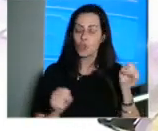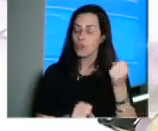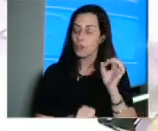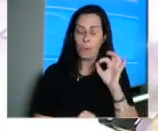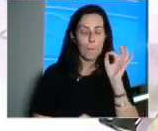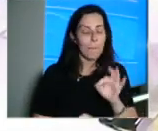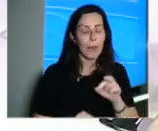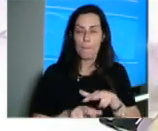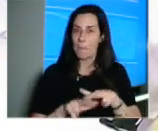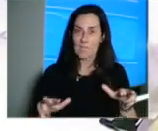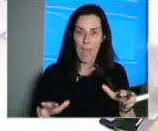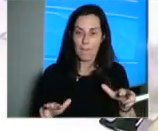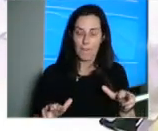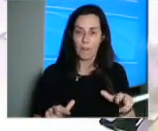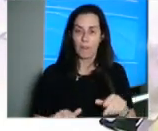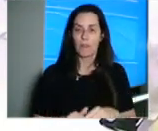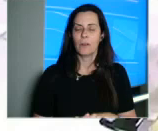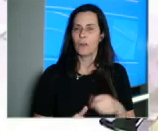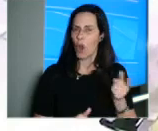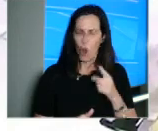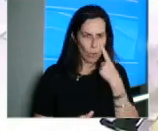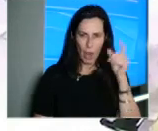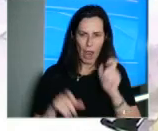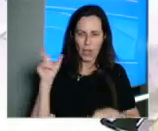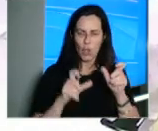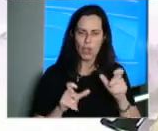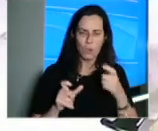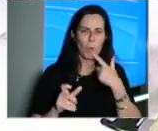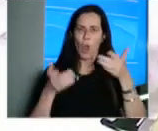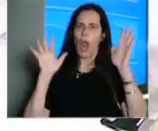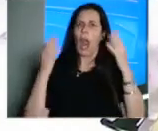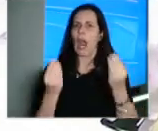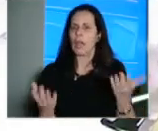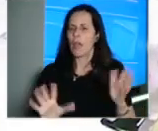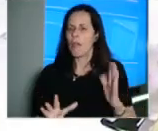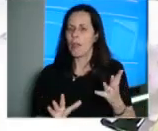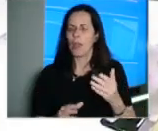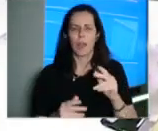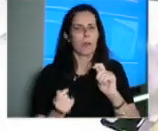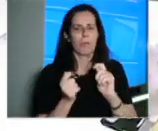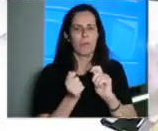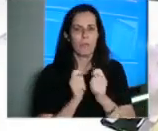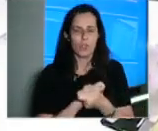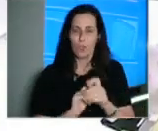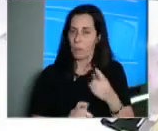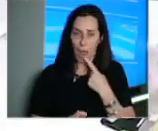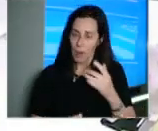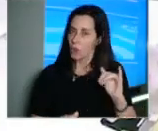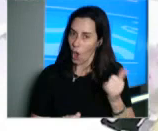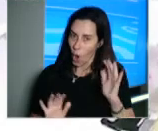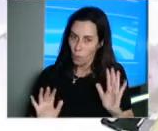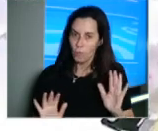הסטטוס סקוו ברגל גסה לצד אחר. לא ראינו את אותם אנשים מזכים, רגע, איך אתם מסרים את הסטטוס קוו? מה אמרנו?